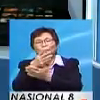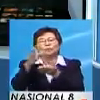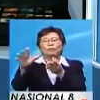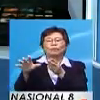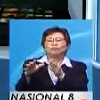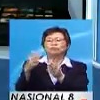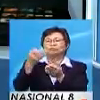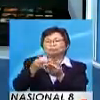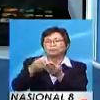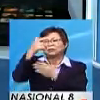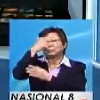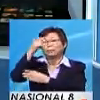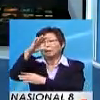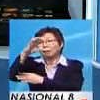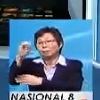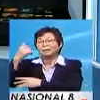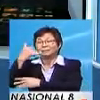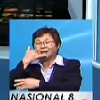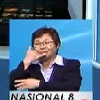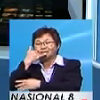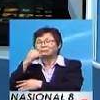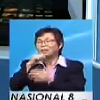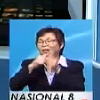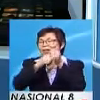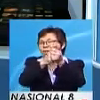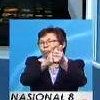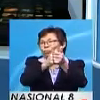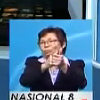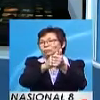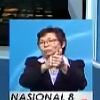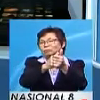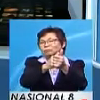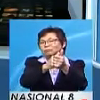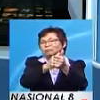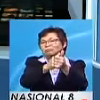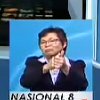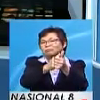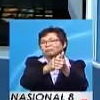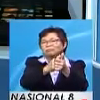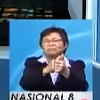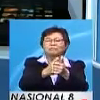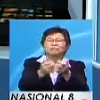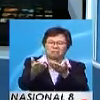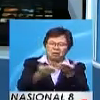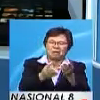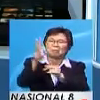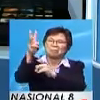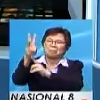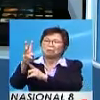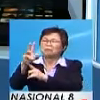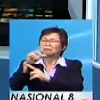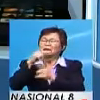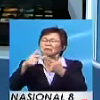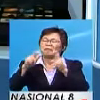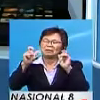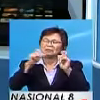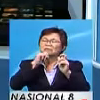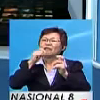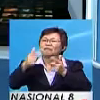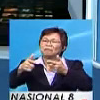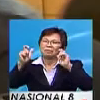kegagalan Syarikat telekomunikasi mematuhi standard mandatori seperti perkhidmatan jalur lebar tidak